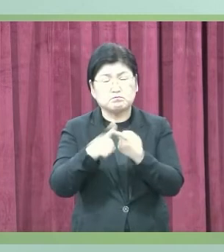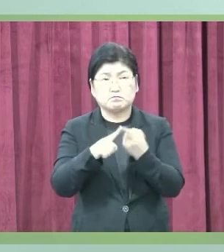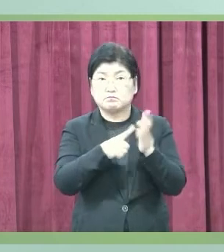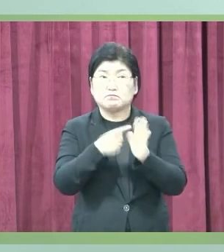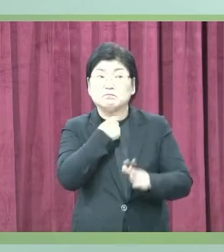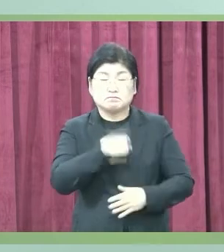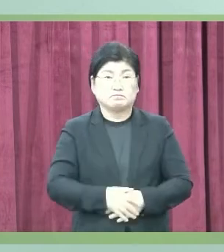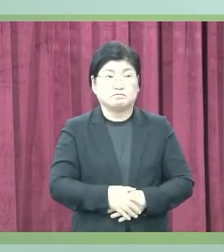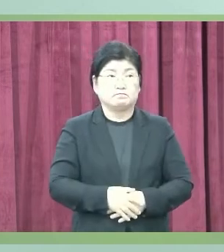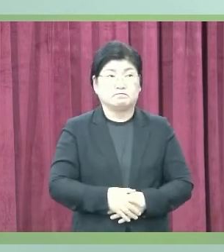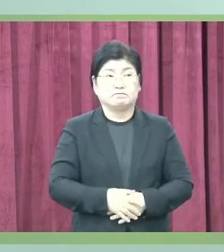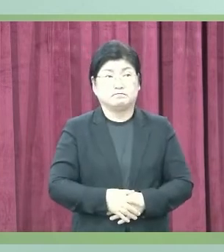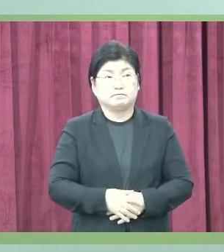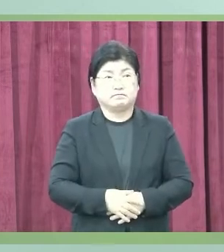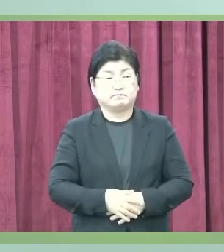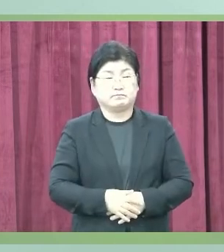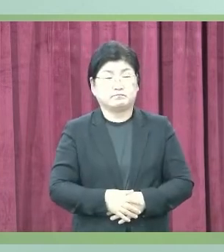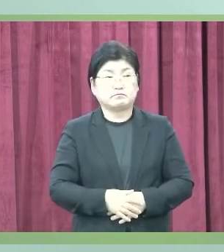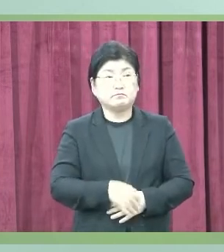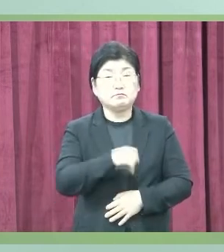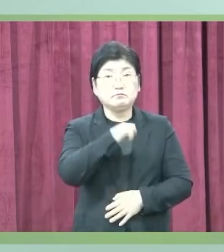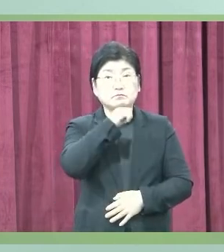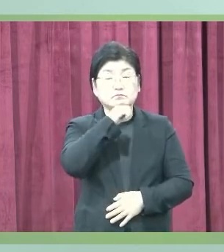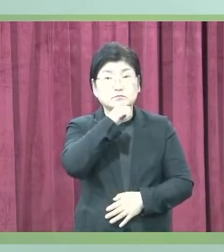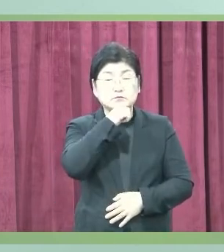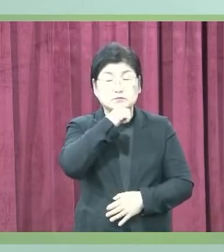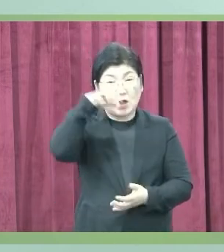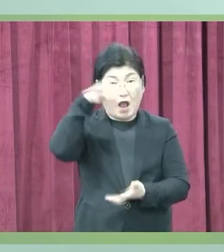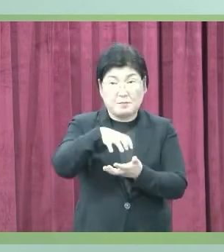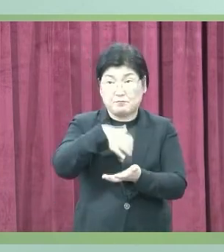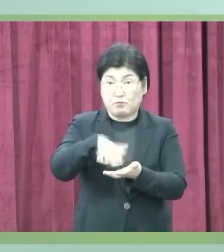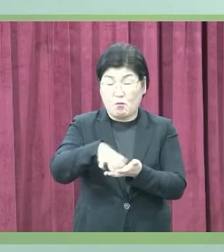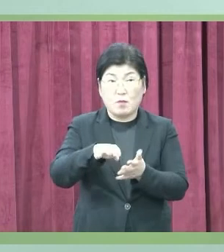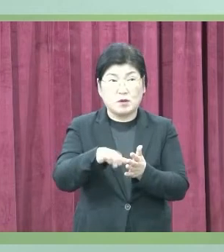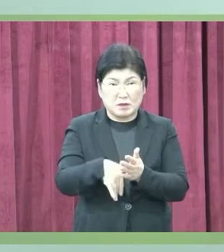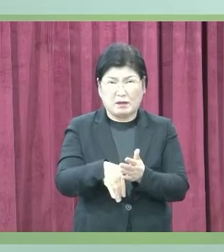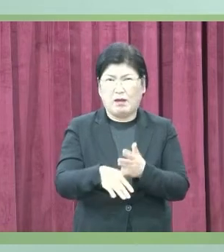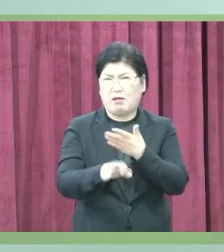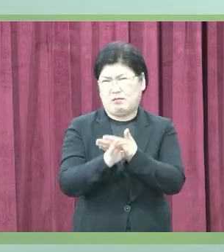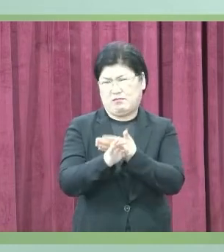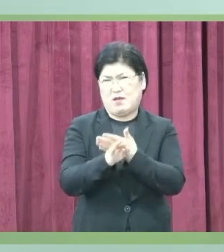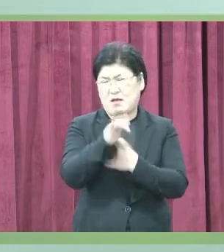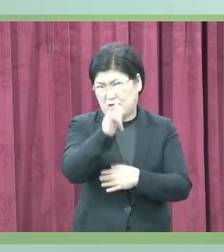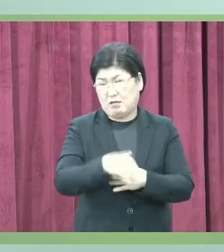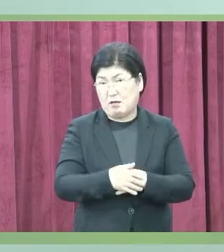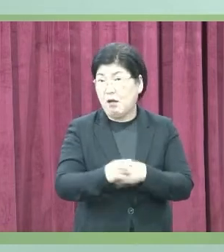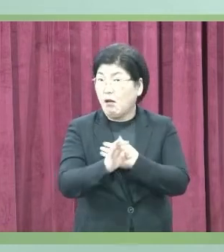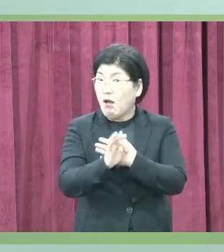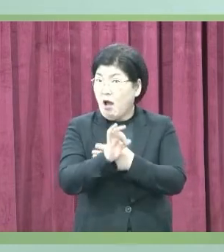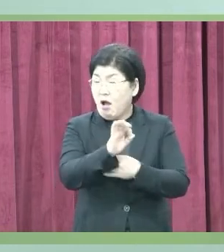사실 저희가 그 통계로 나타내는 장애인 건강보건 통계는 가공통계입니다. 가공통계